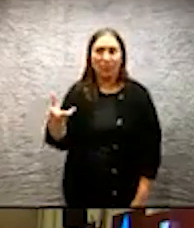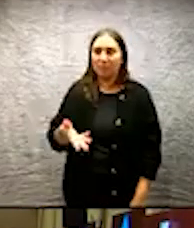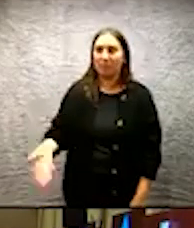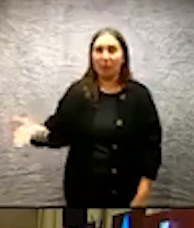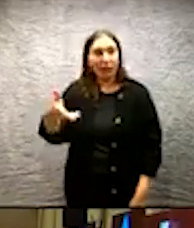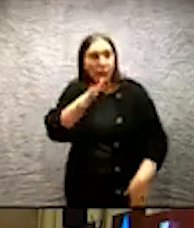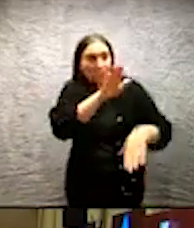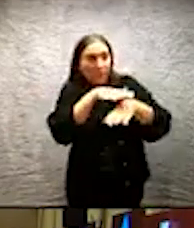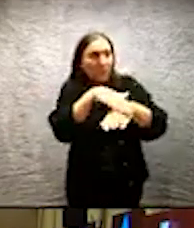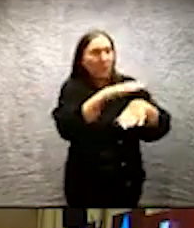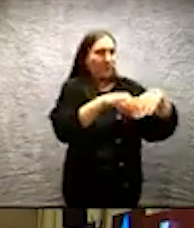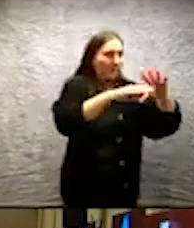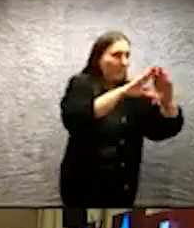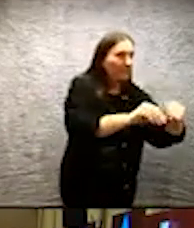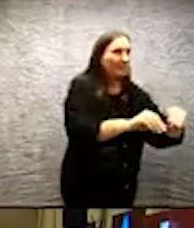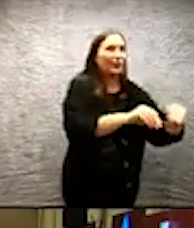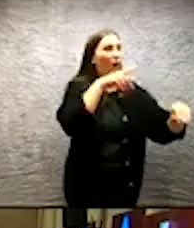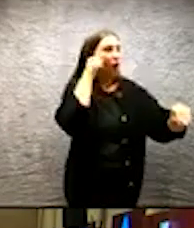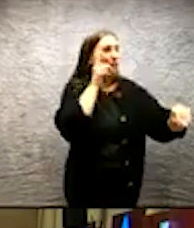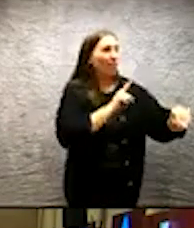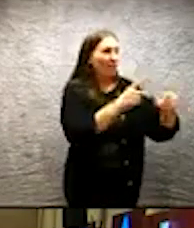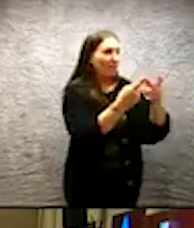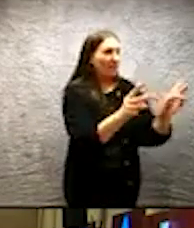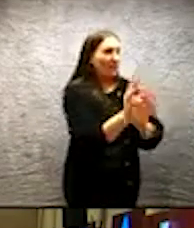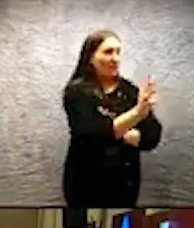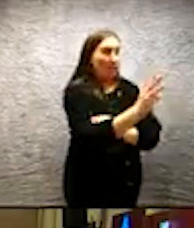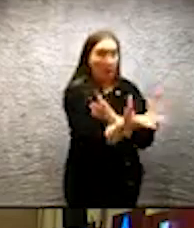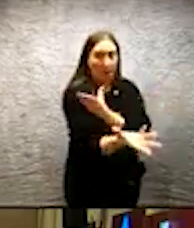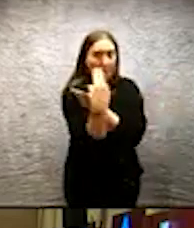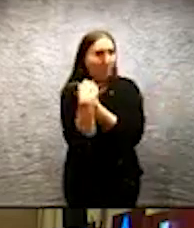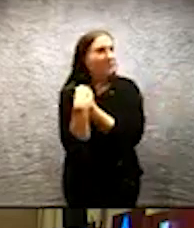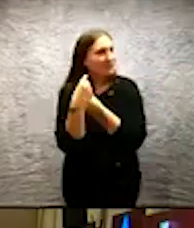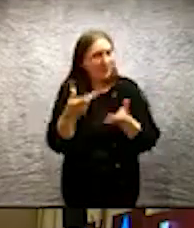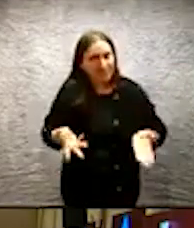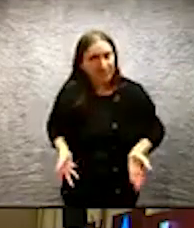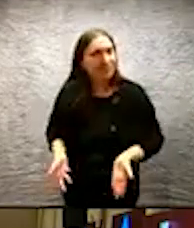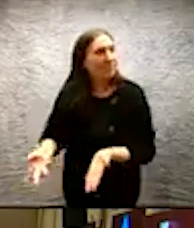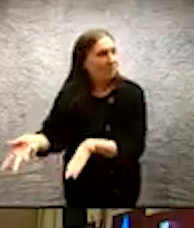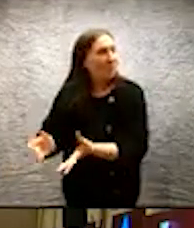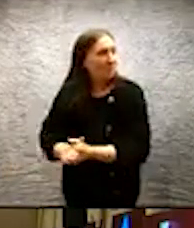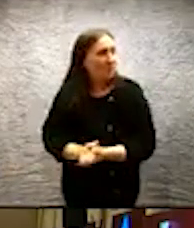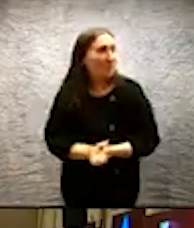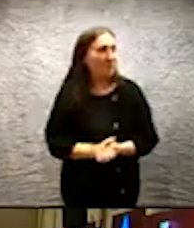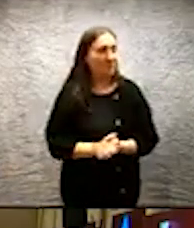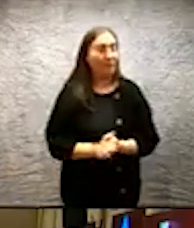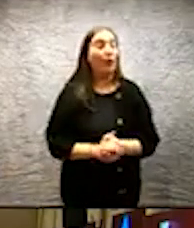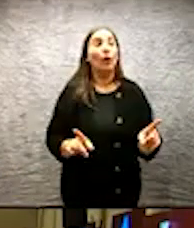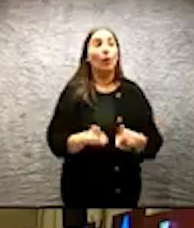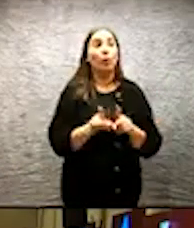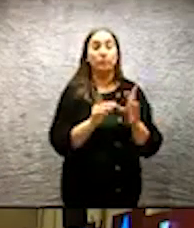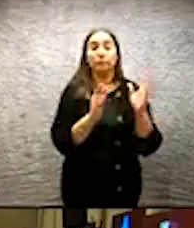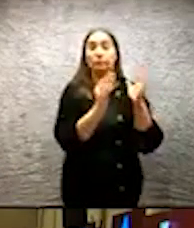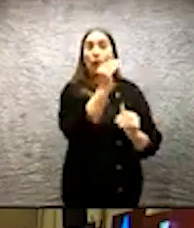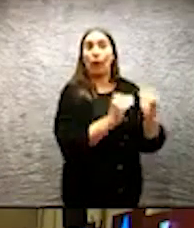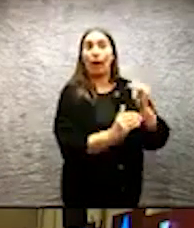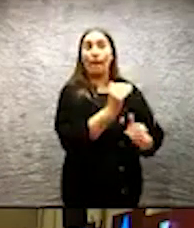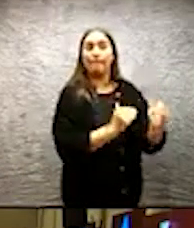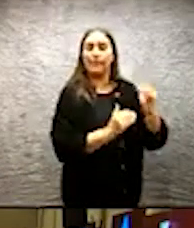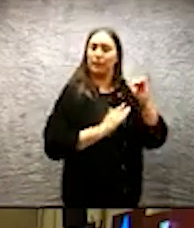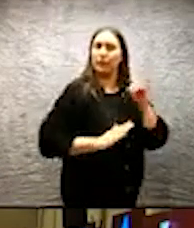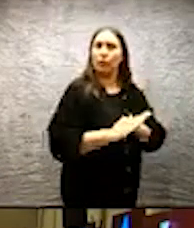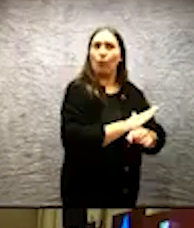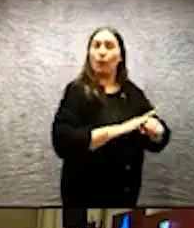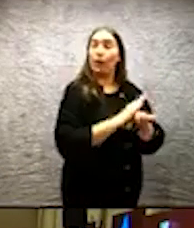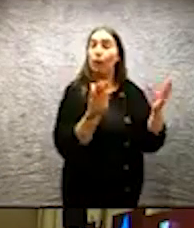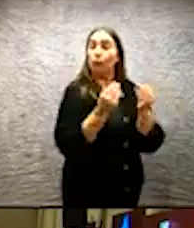les Vambrecitains et les Vambrecitaines à venir y participer. Vous pouvez également retrouver le programme complet sur